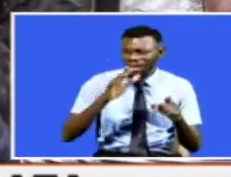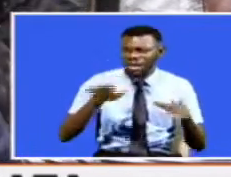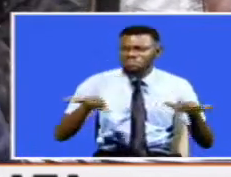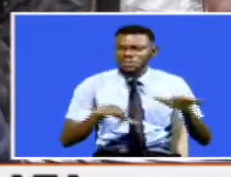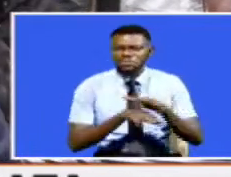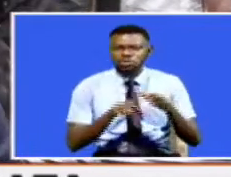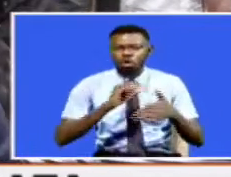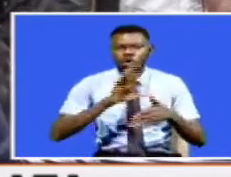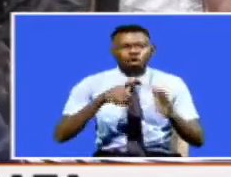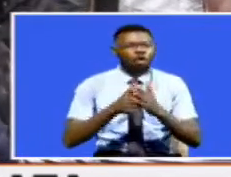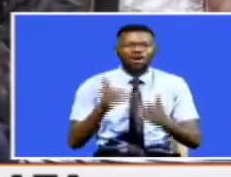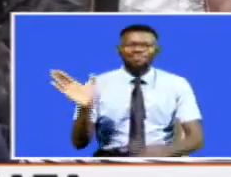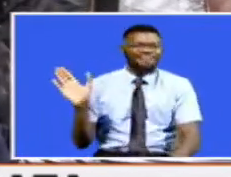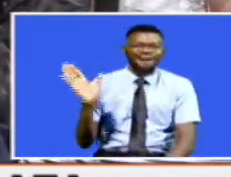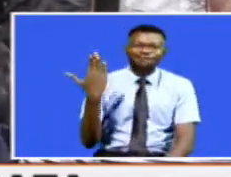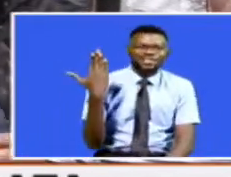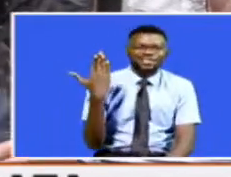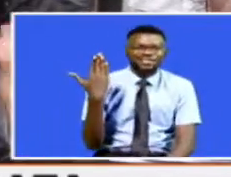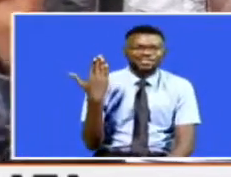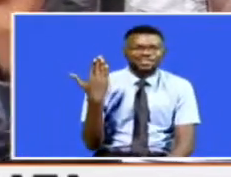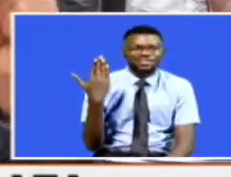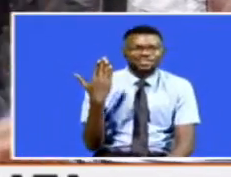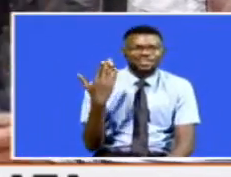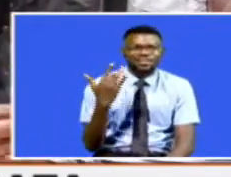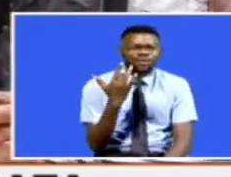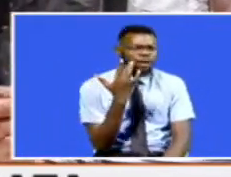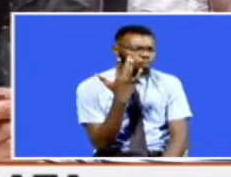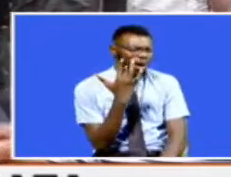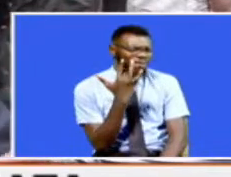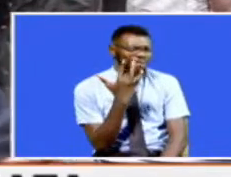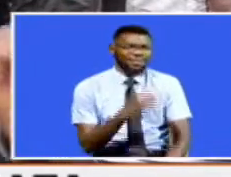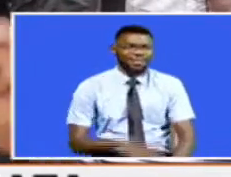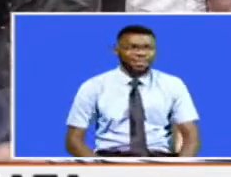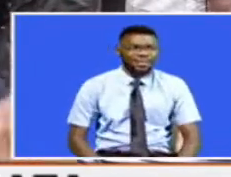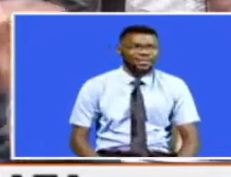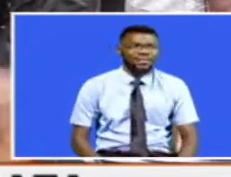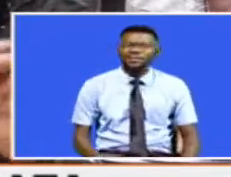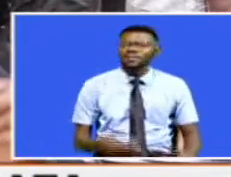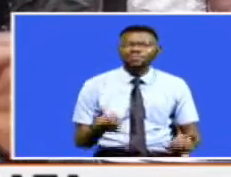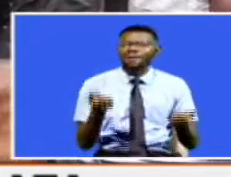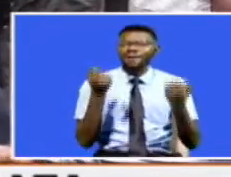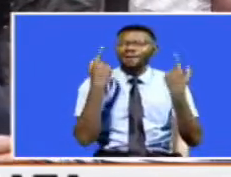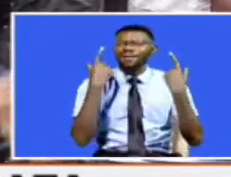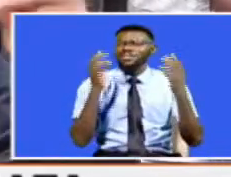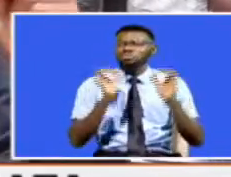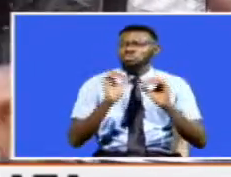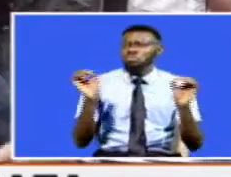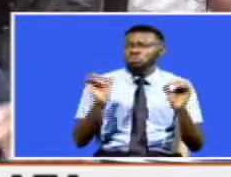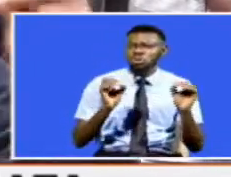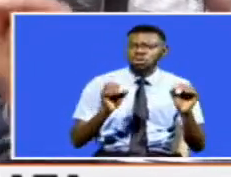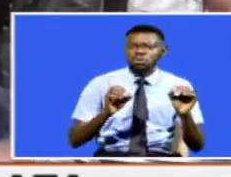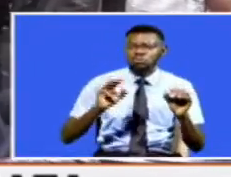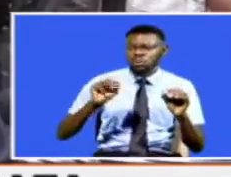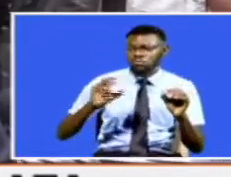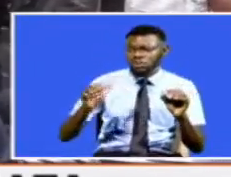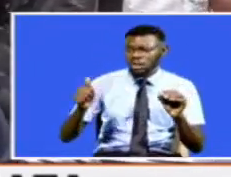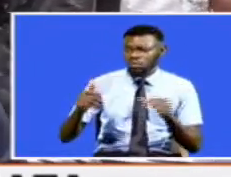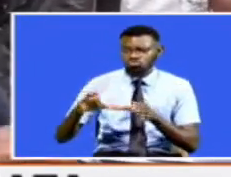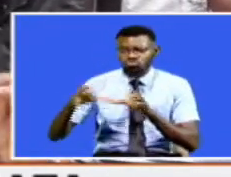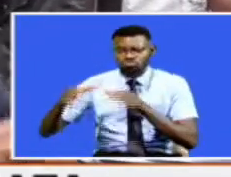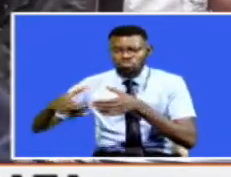governor. Hii tumefanya kwa nini? Tumefanya kwa sababu tumeshindwa kufanya kazi MCA wenye